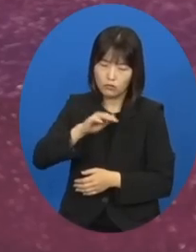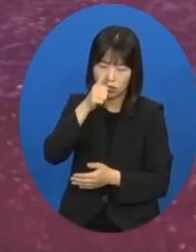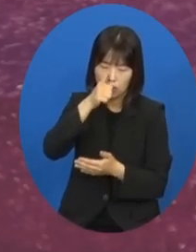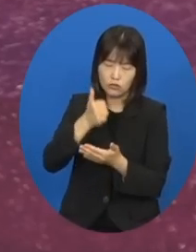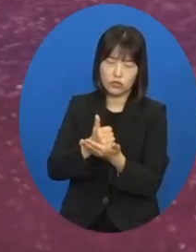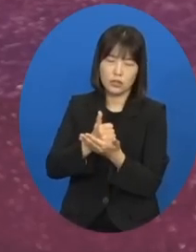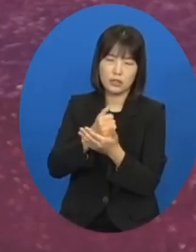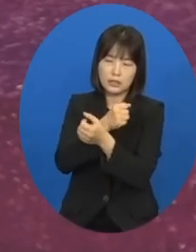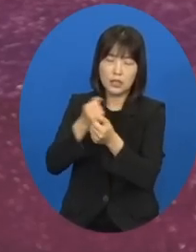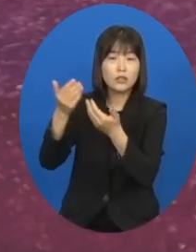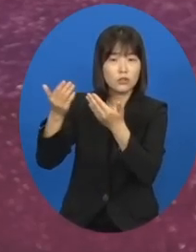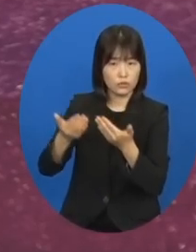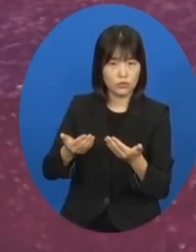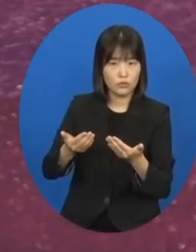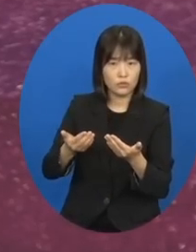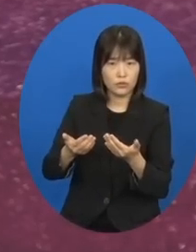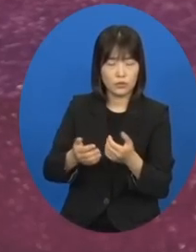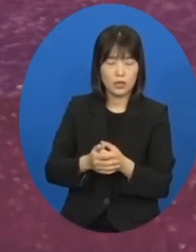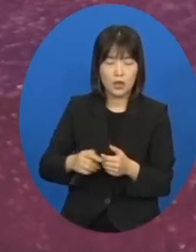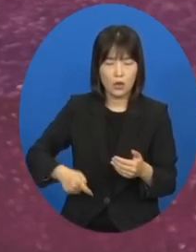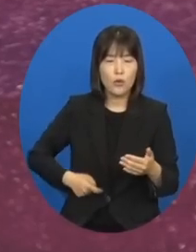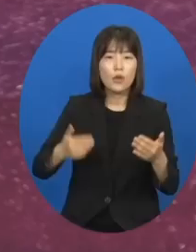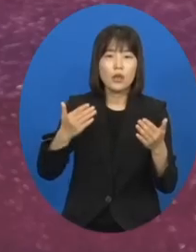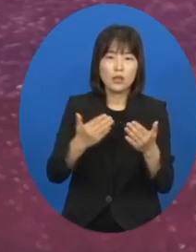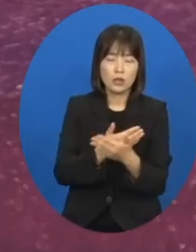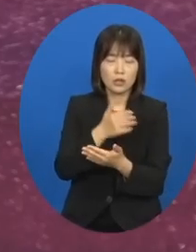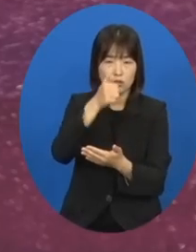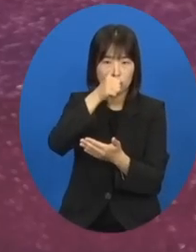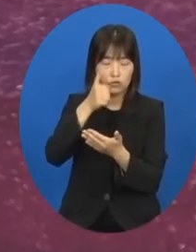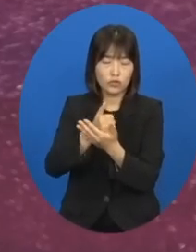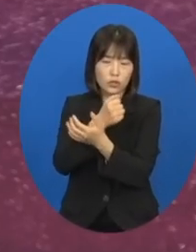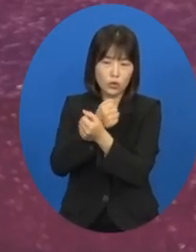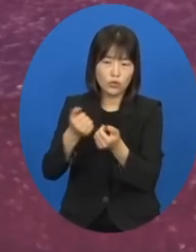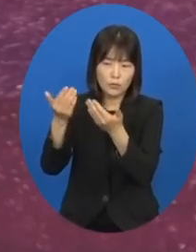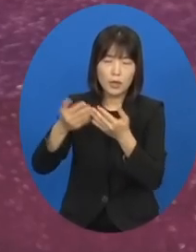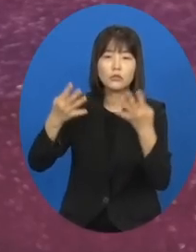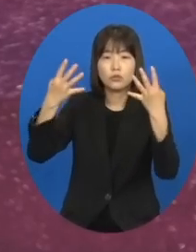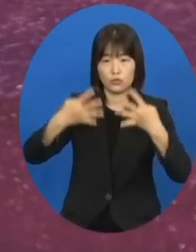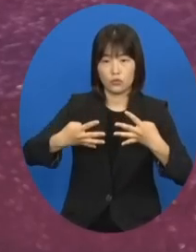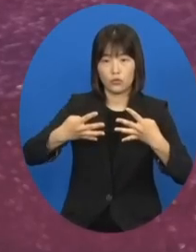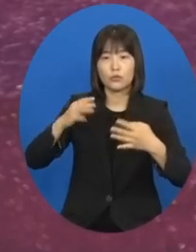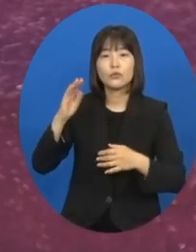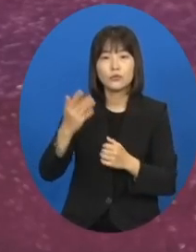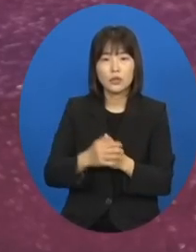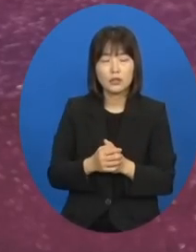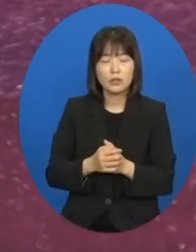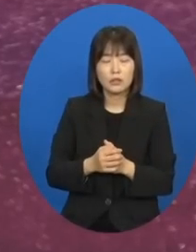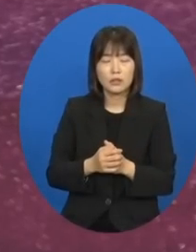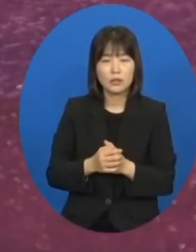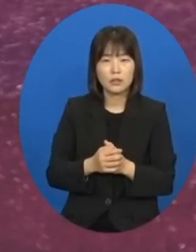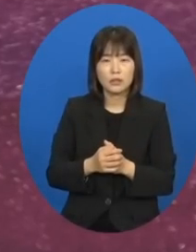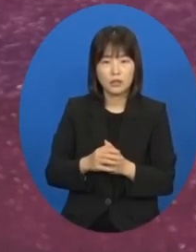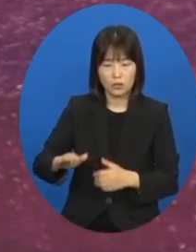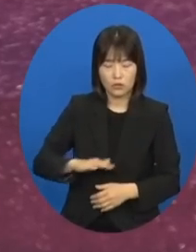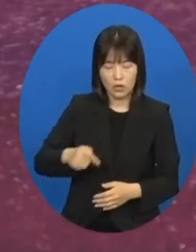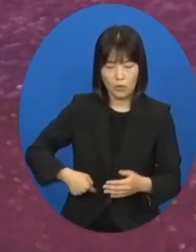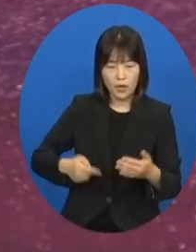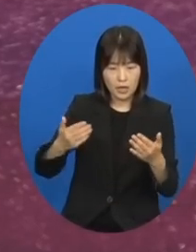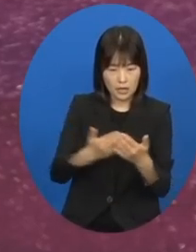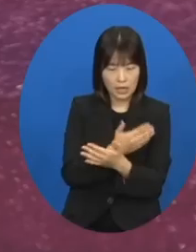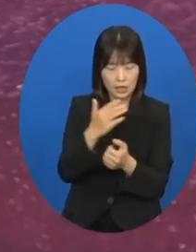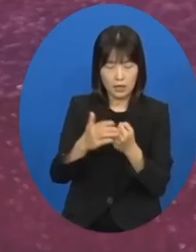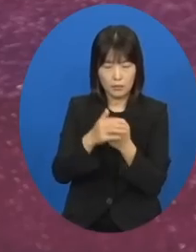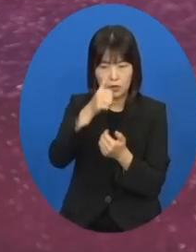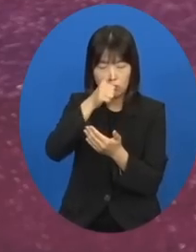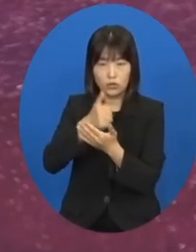했잖아요이 회개는이 죄 사함의 조건이 있죠 그런데 우리가 회개했다고 해서 죄를 어떤 용서를